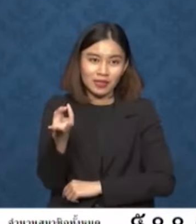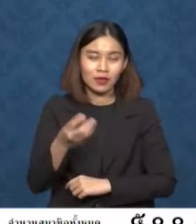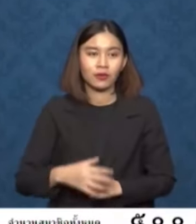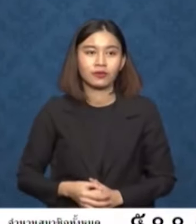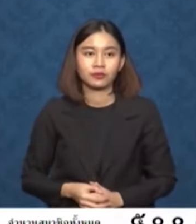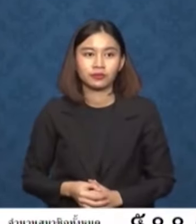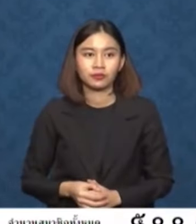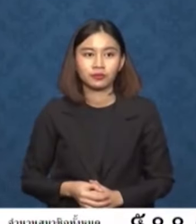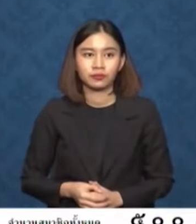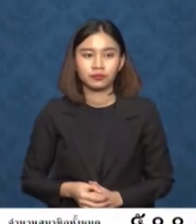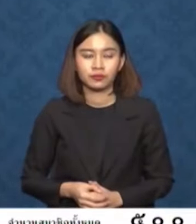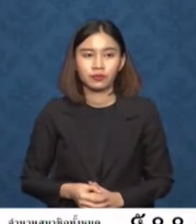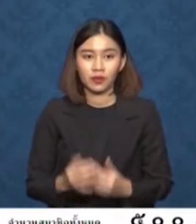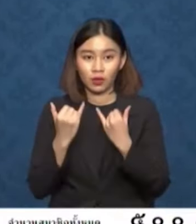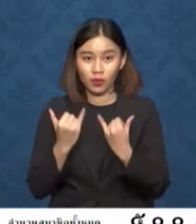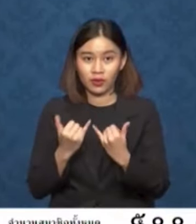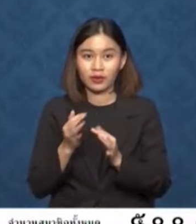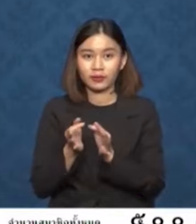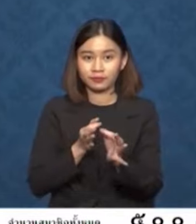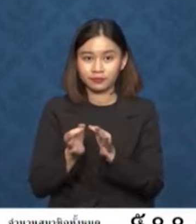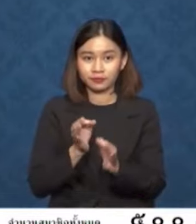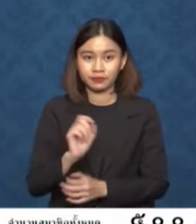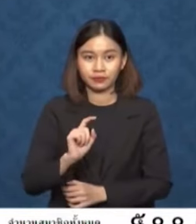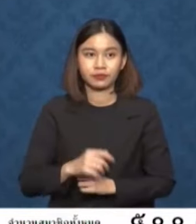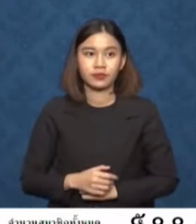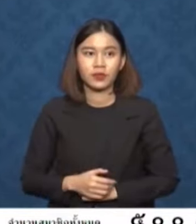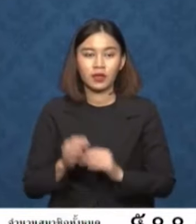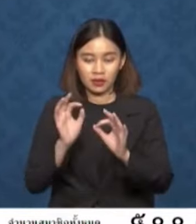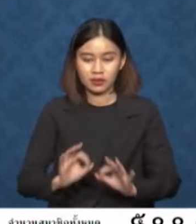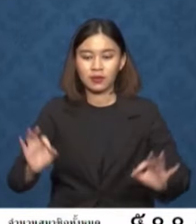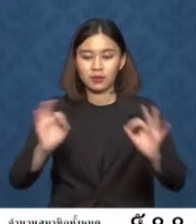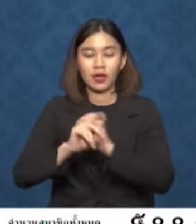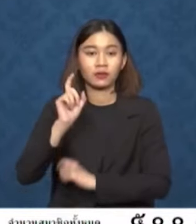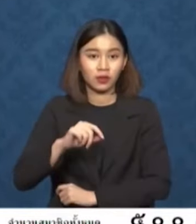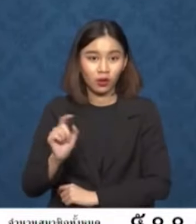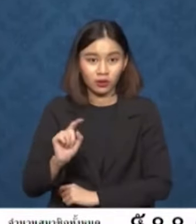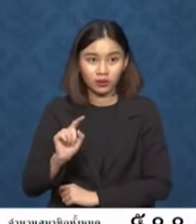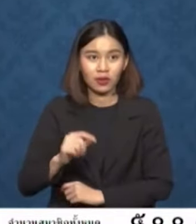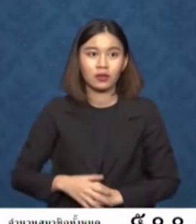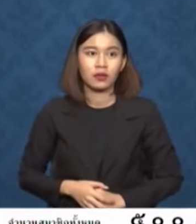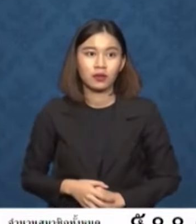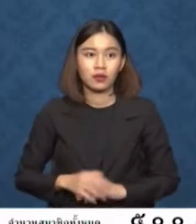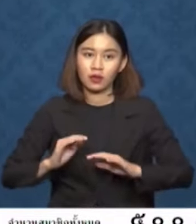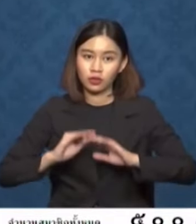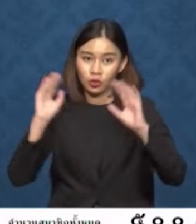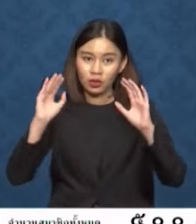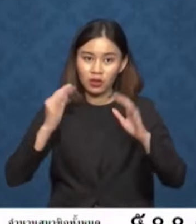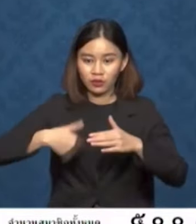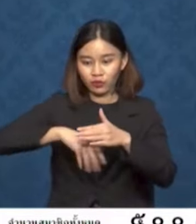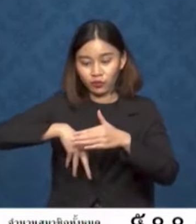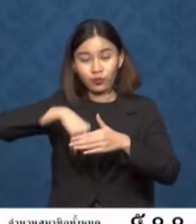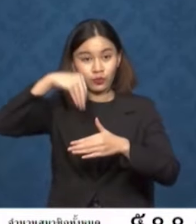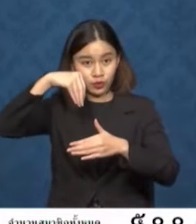ท่านครับวันนี้ต้องเรียนว่าเราจำเป็นต้องทำให้งดหรือว่ายกเลิกเกณฑ์ทหาร